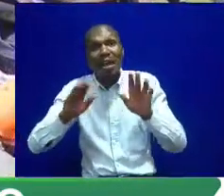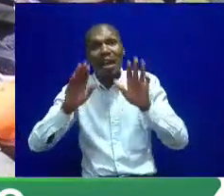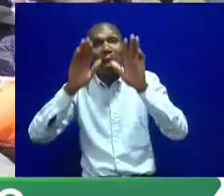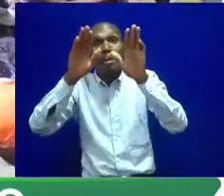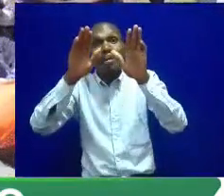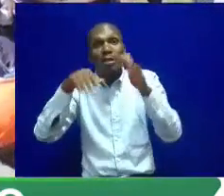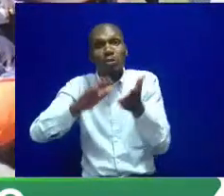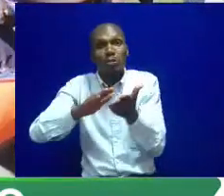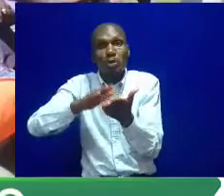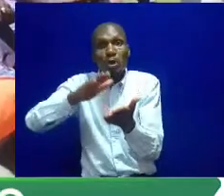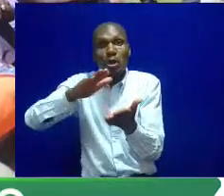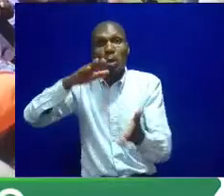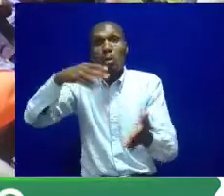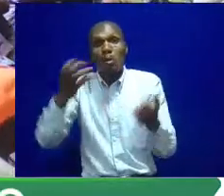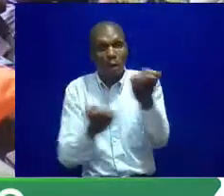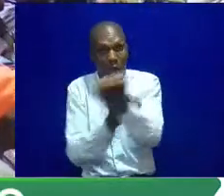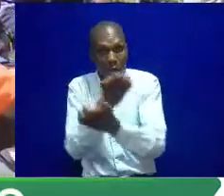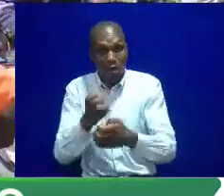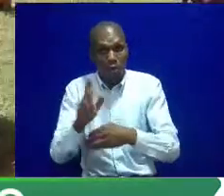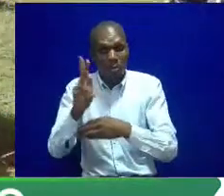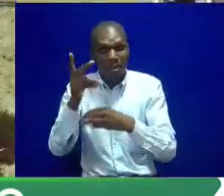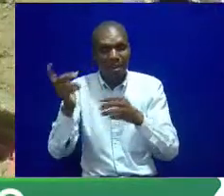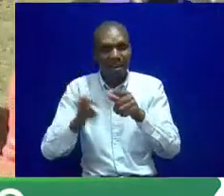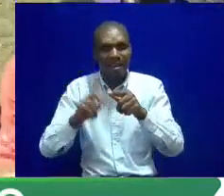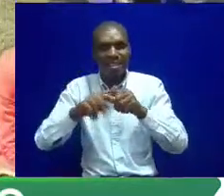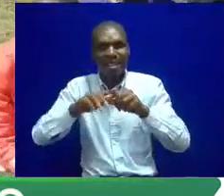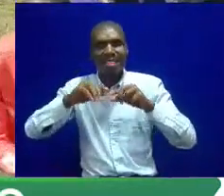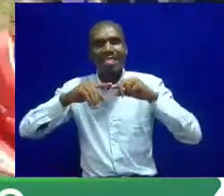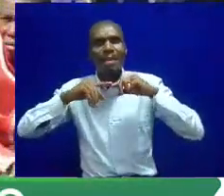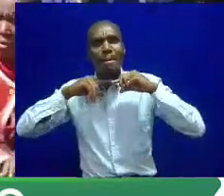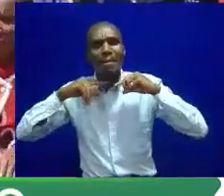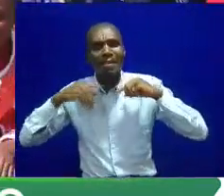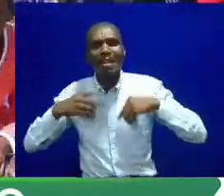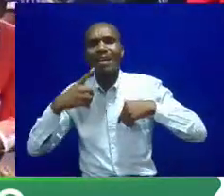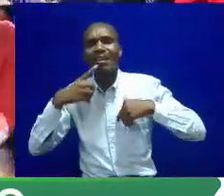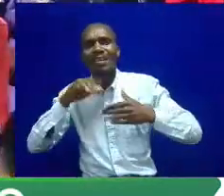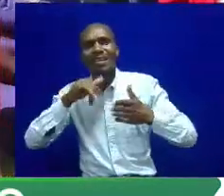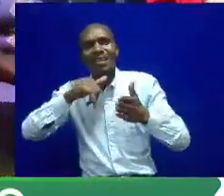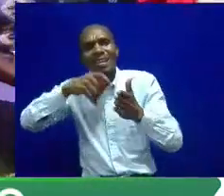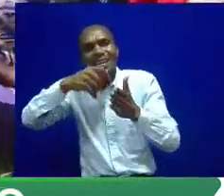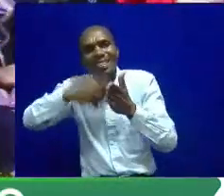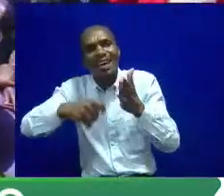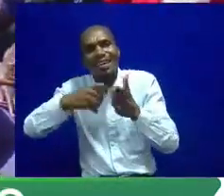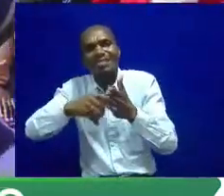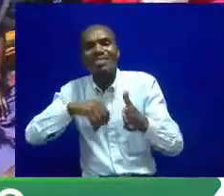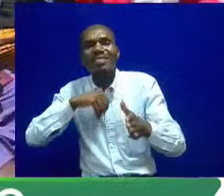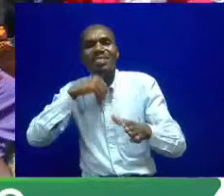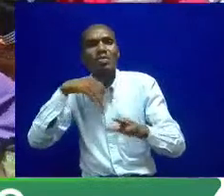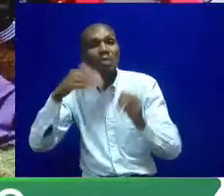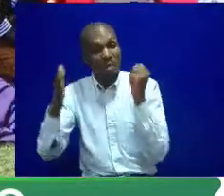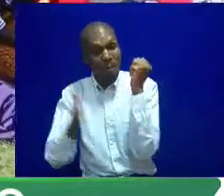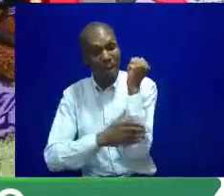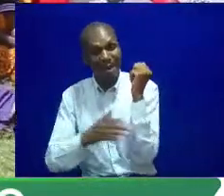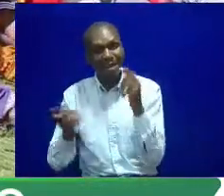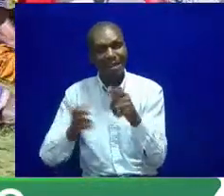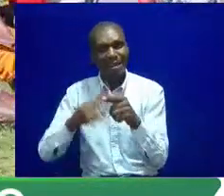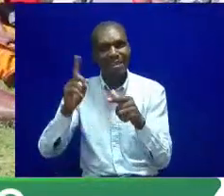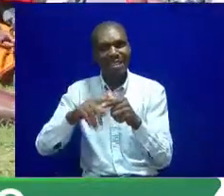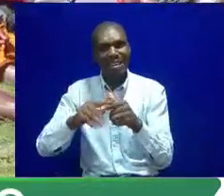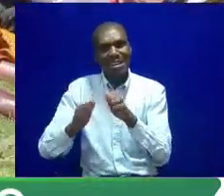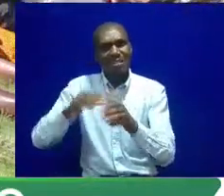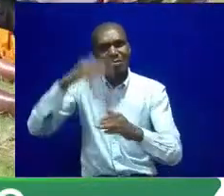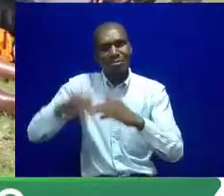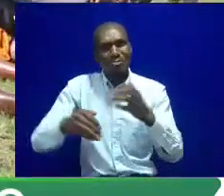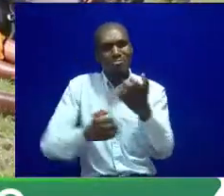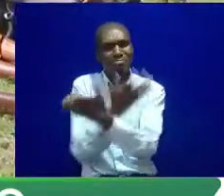yensi ya ito ya kenya bishobu ni gaene kia vuna ebango taligento kegeni asaburi ya kiroyo mwetanganobo tutukan ubugo